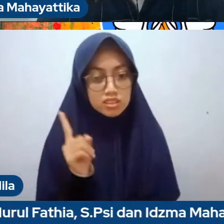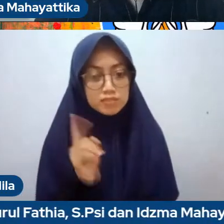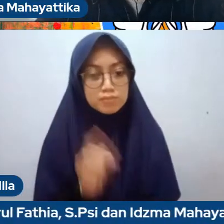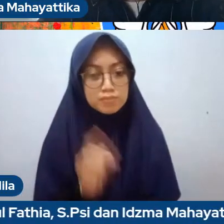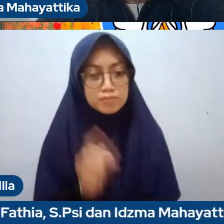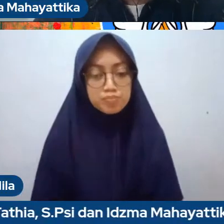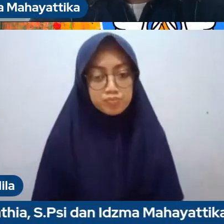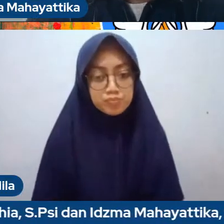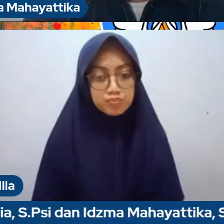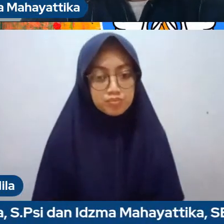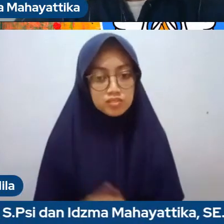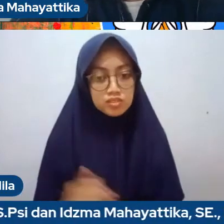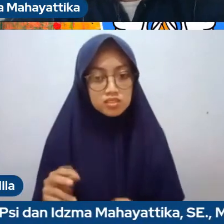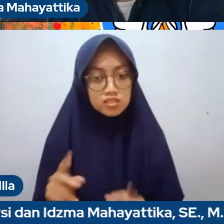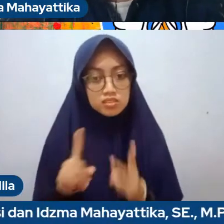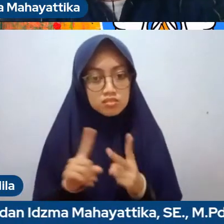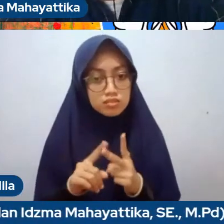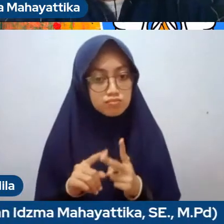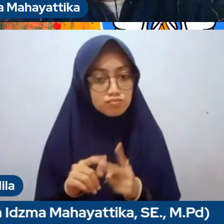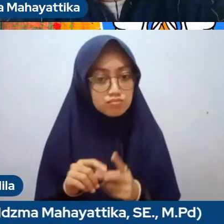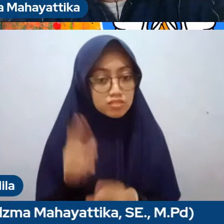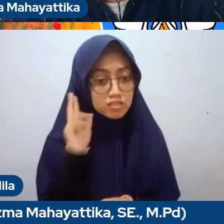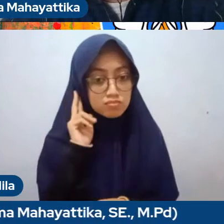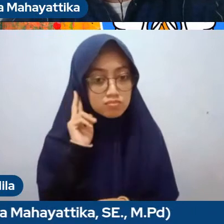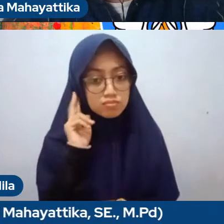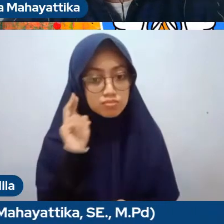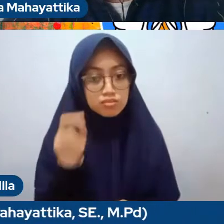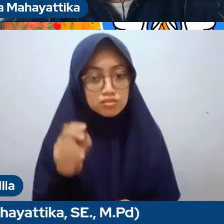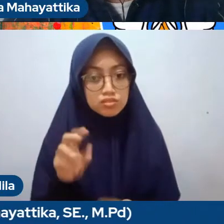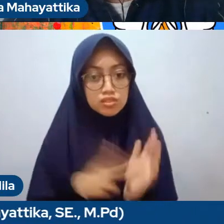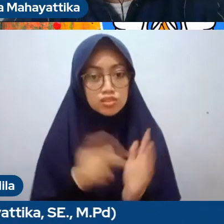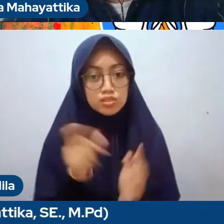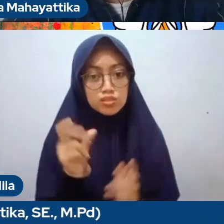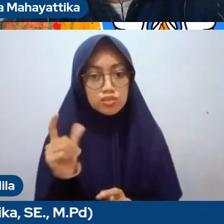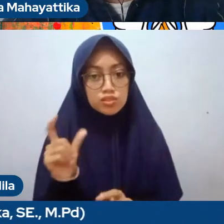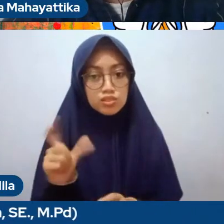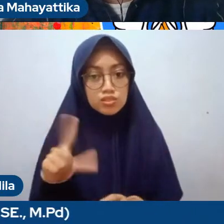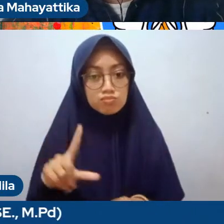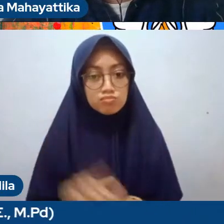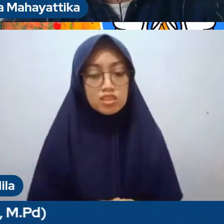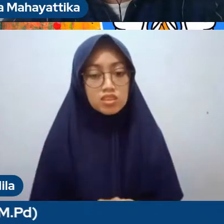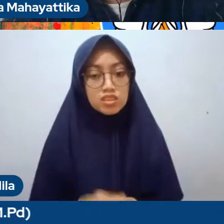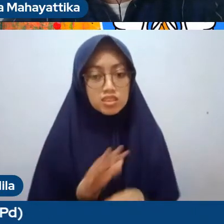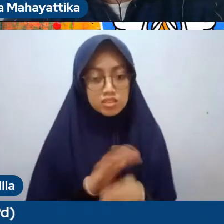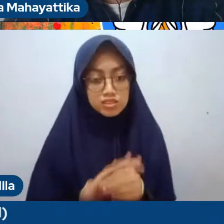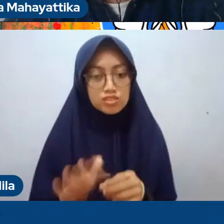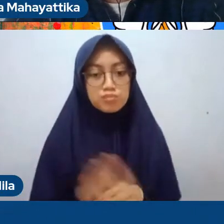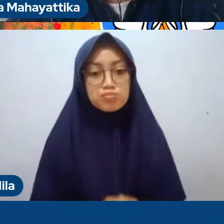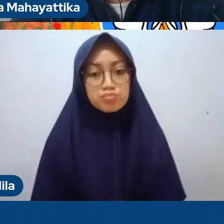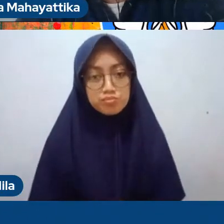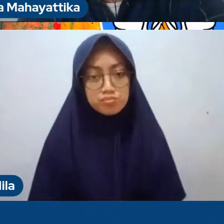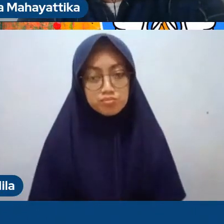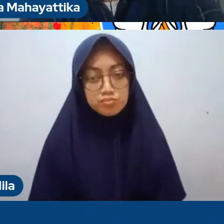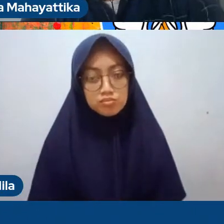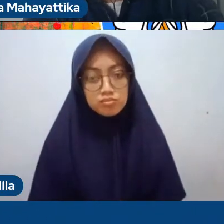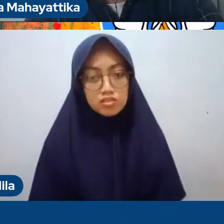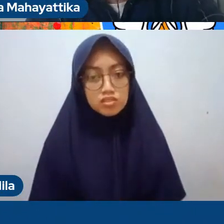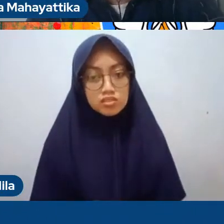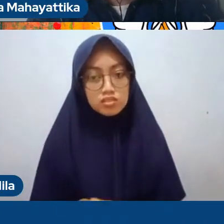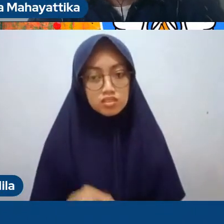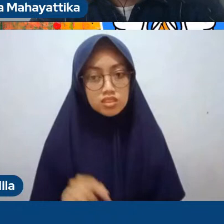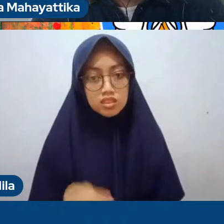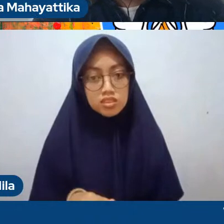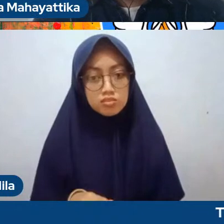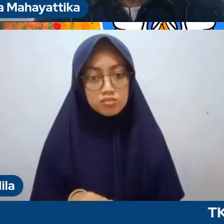Oke, Kak Nurul, ada yang mau ditambahkan? Cukup penjelasan dari Kak Isma sudah cukup ya. Ya ini lebih baik